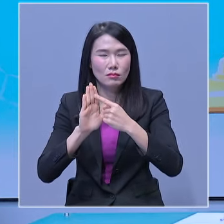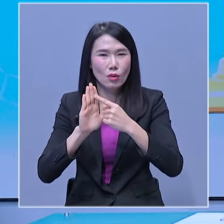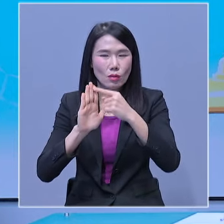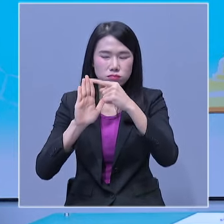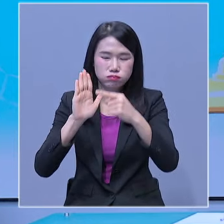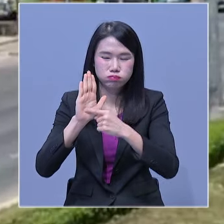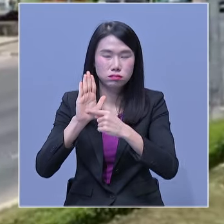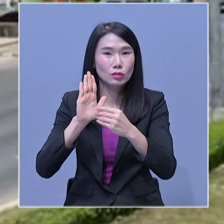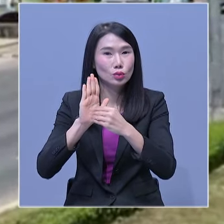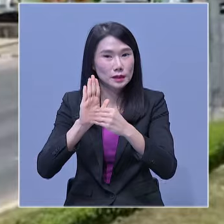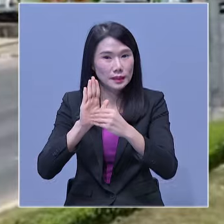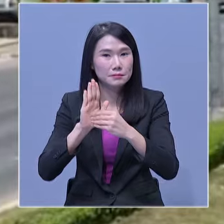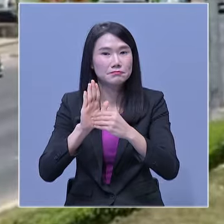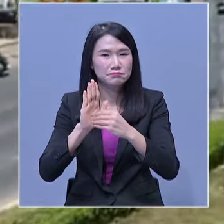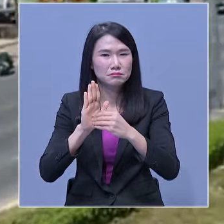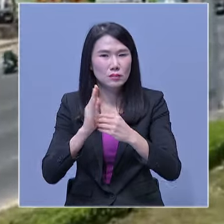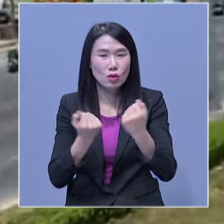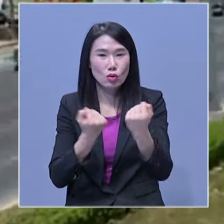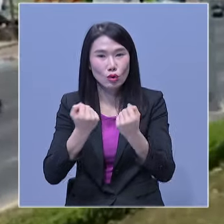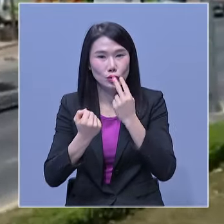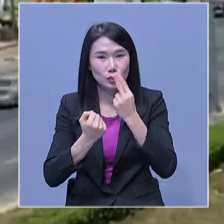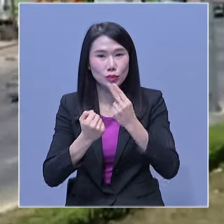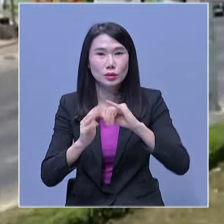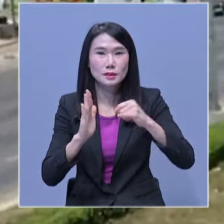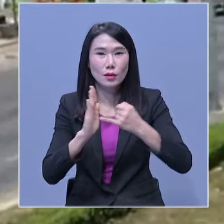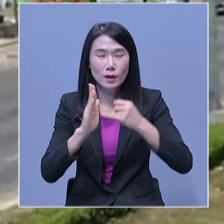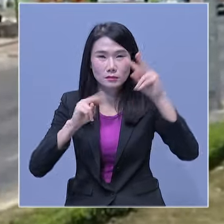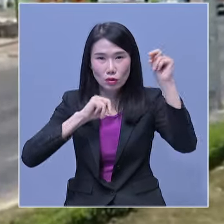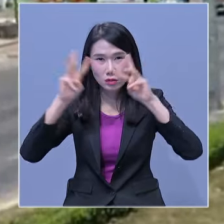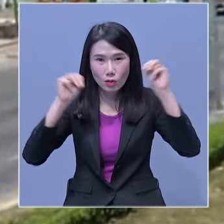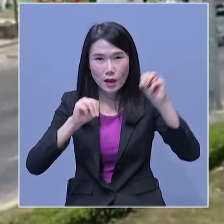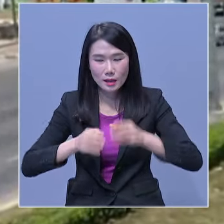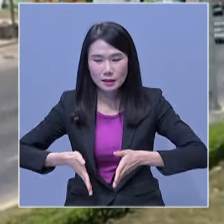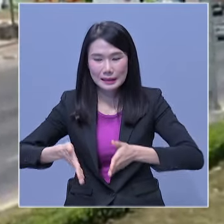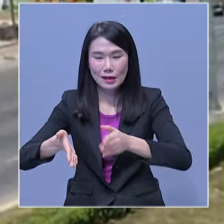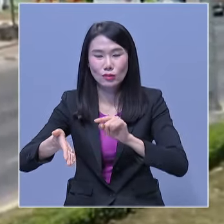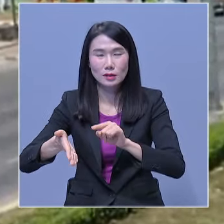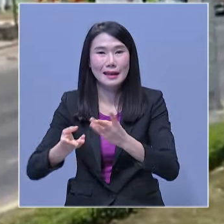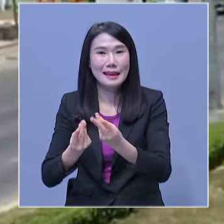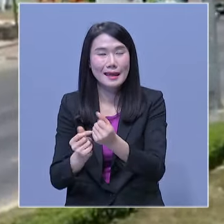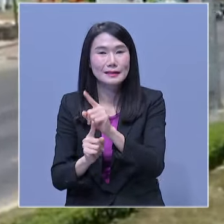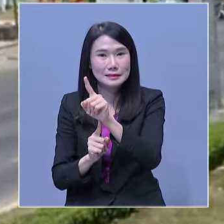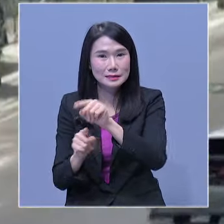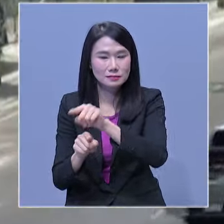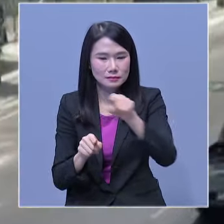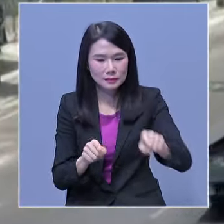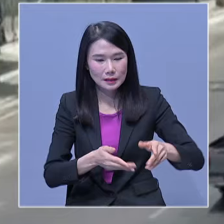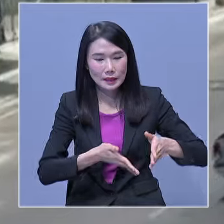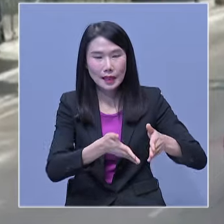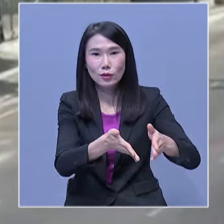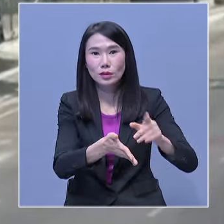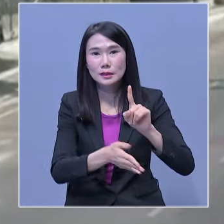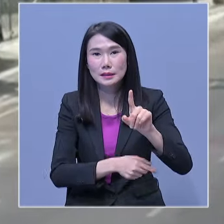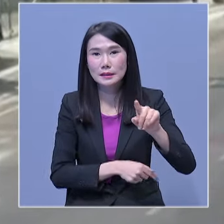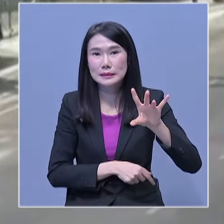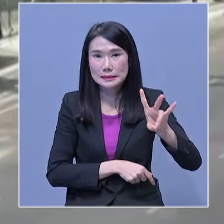กรุงเทพฯกันแล้วนะครับส่งผลทำให้การจราจรที่จังหวัดนครสวรรค์ทั้งถนนโหลโยธินหมายเลข 1ถนนทางหลวงหมายเลข